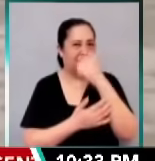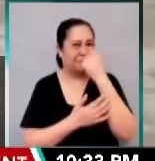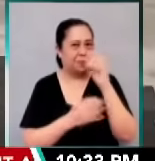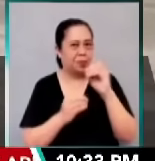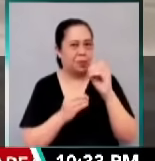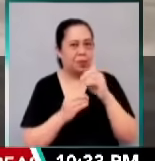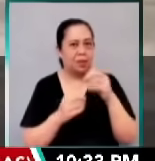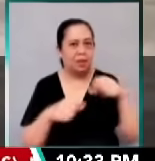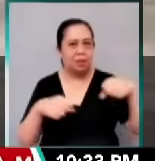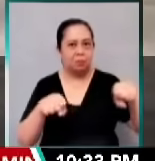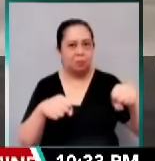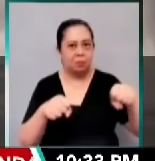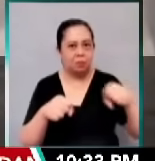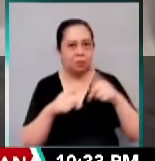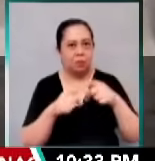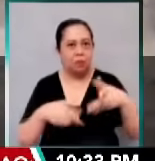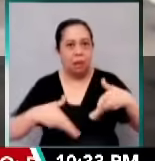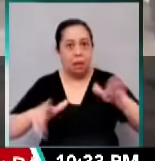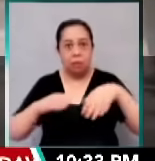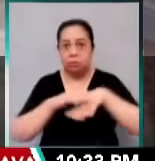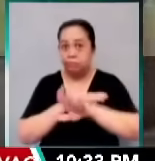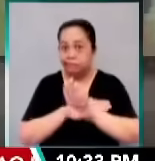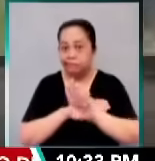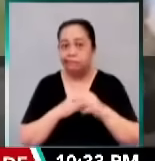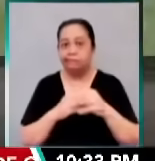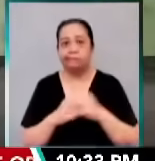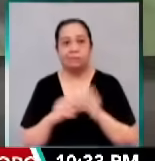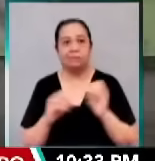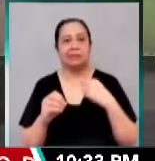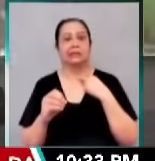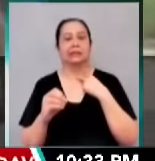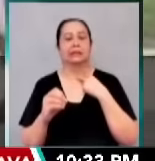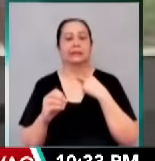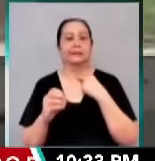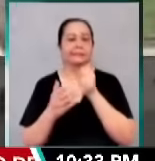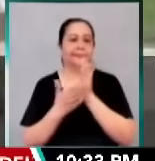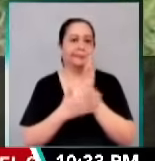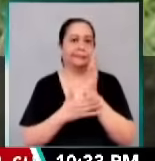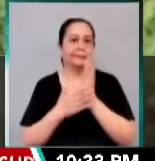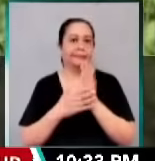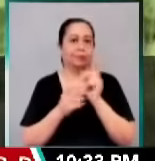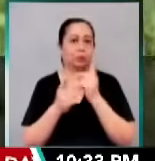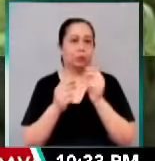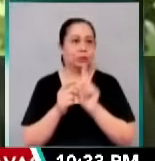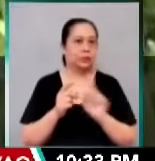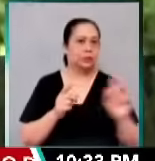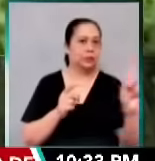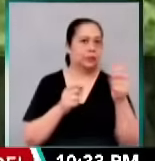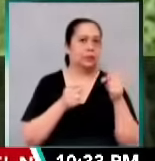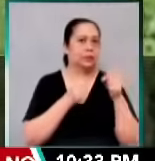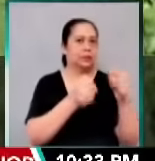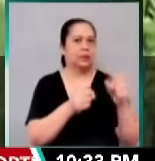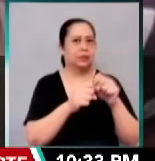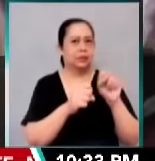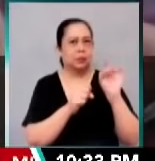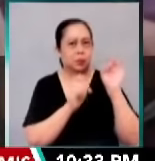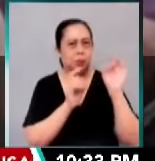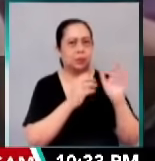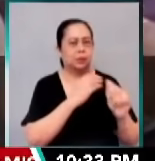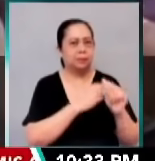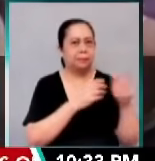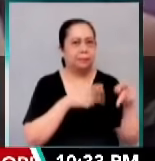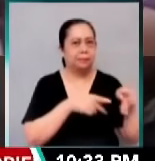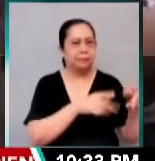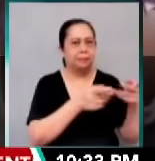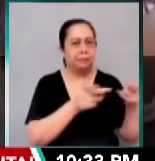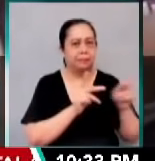na pinahihintulutang makapasok, wala na silang magawa kundi dumaan sa ibang kalsada na matarik na parte ng lugar. Okay na